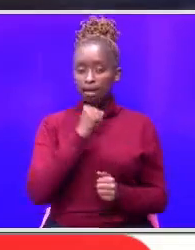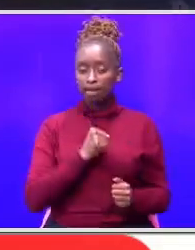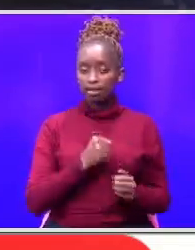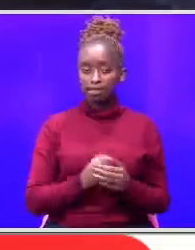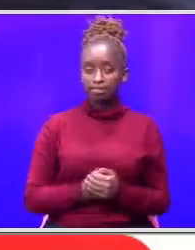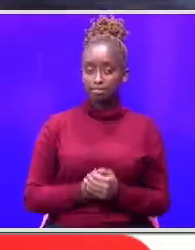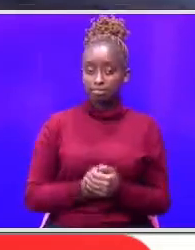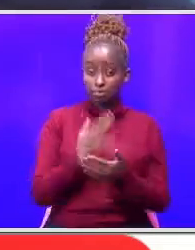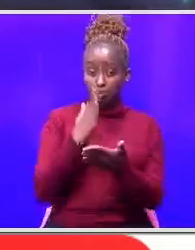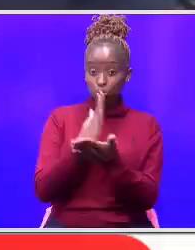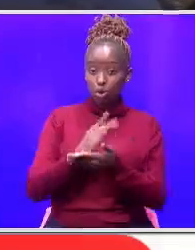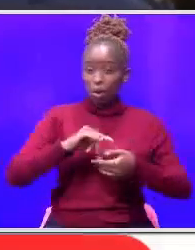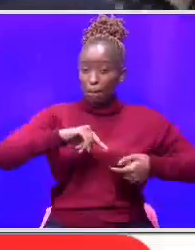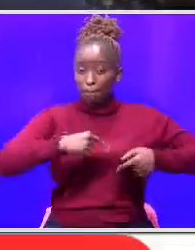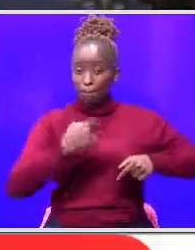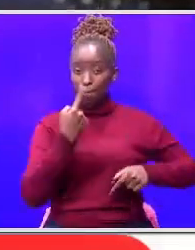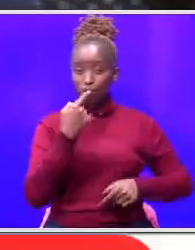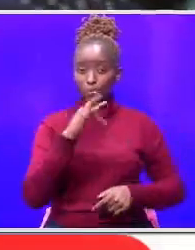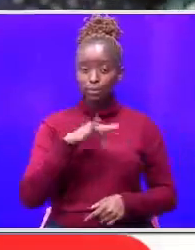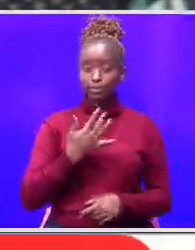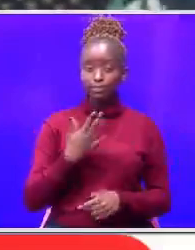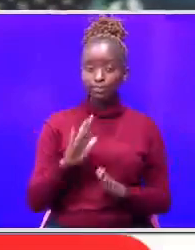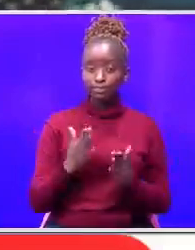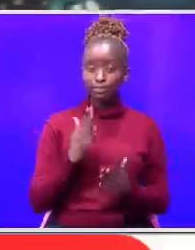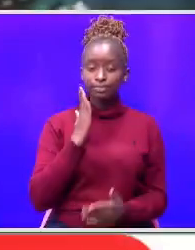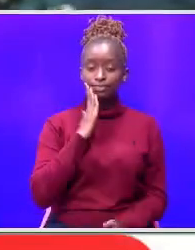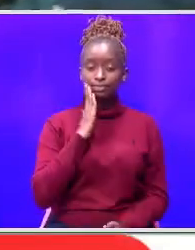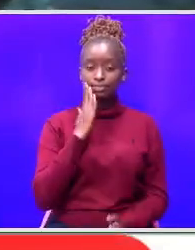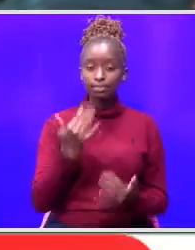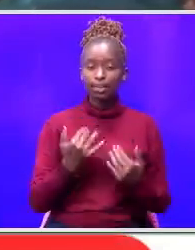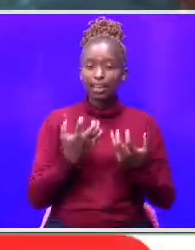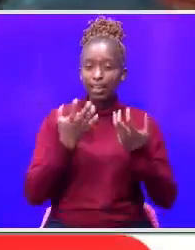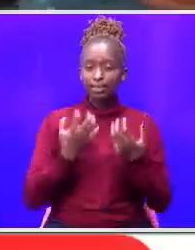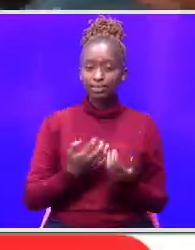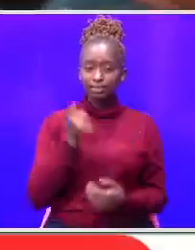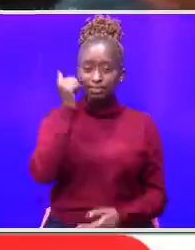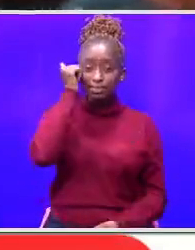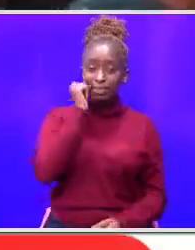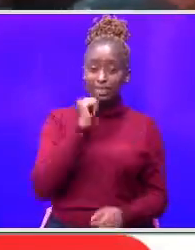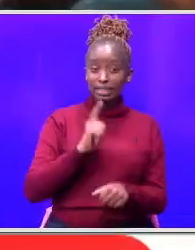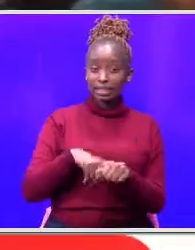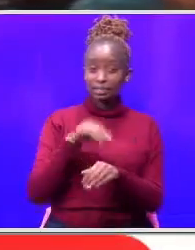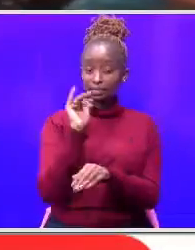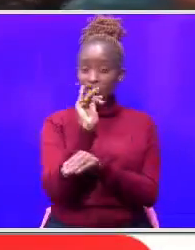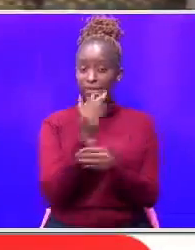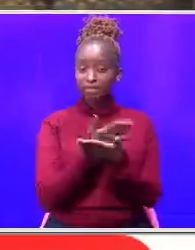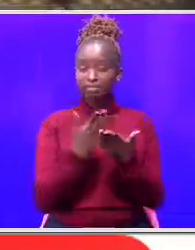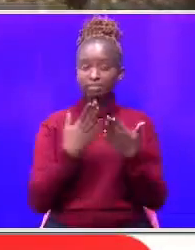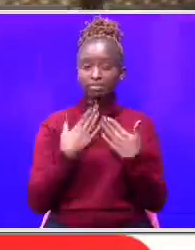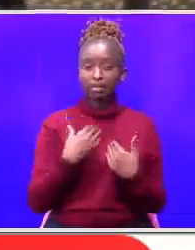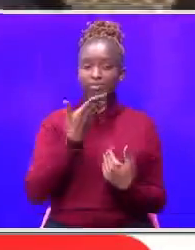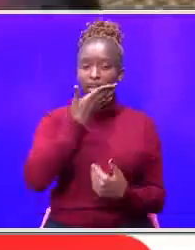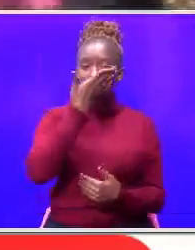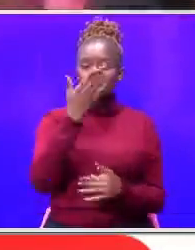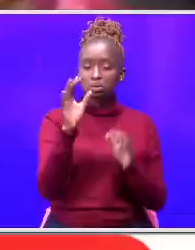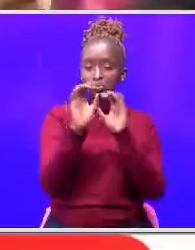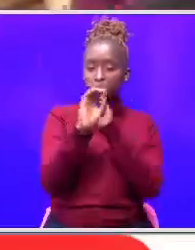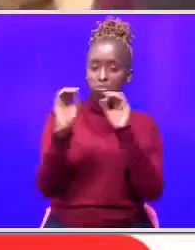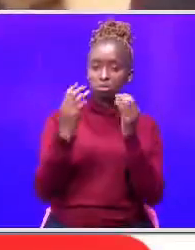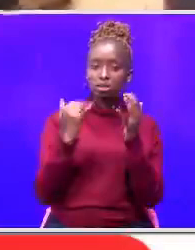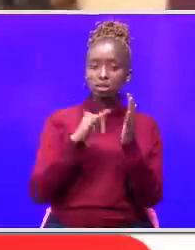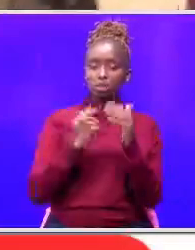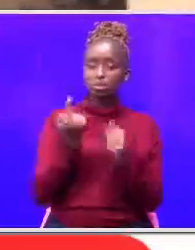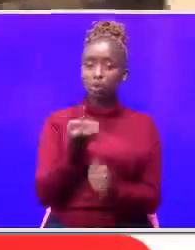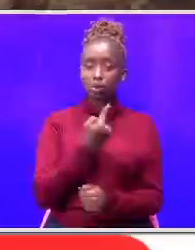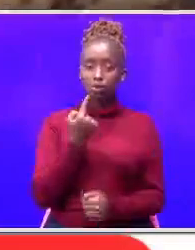Kweli aujuae uchungu wa mwana ni mama. Kwa wingi wa huzuni, akiulizwa lolote haungami. Ni mazungumzo tu ya